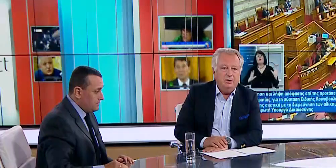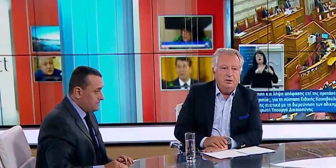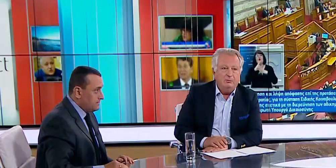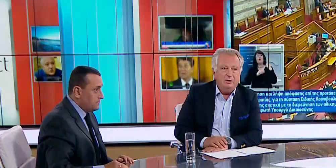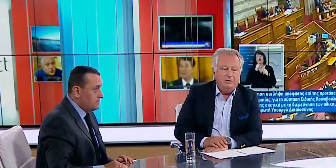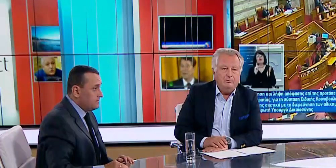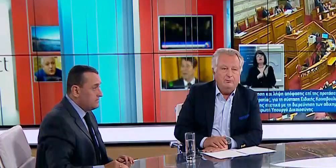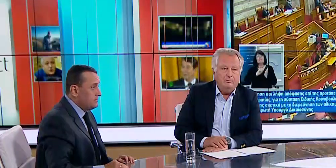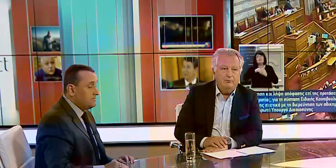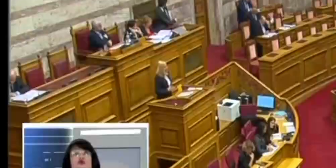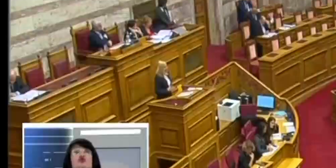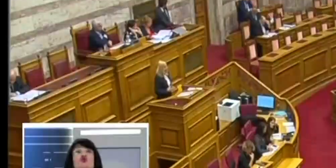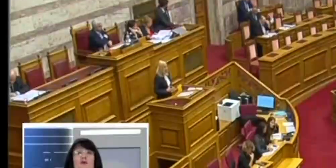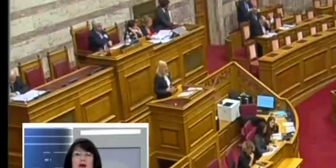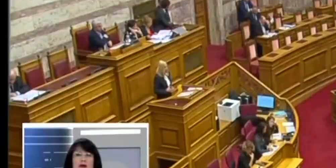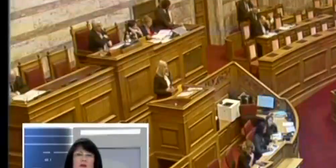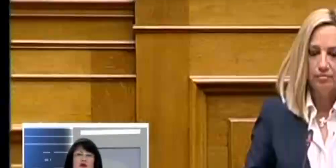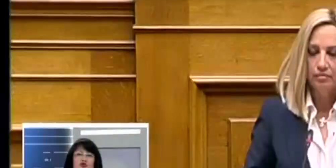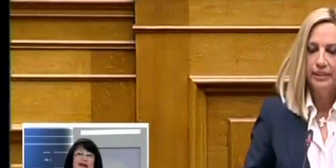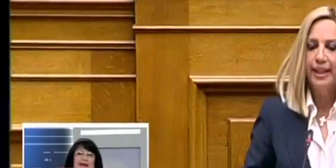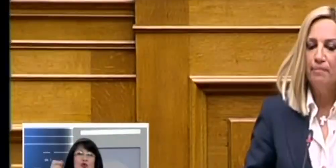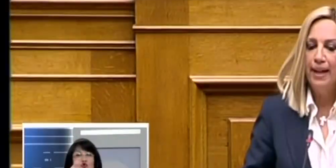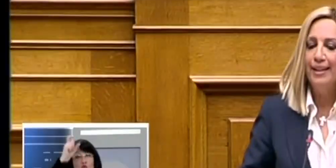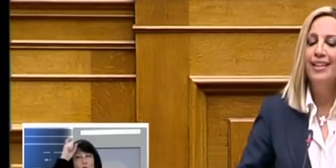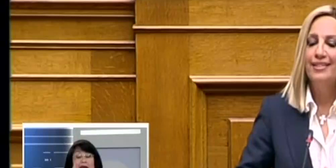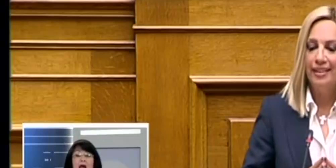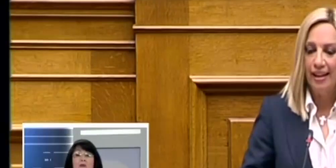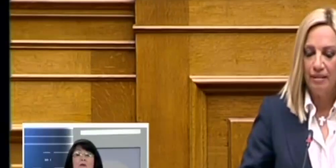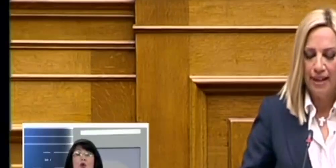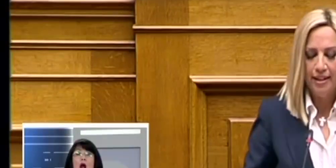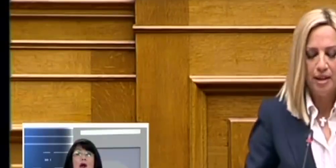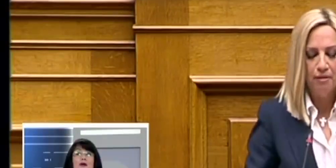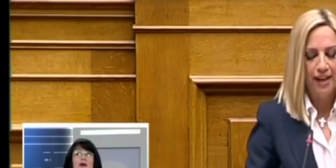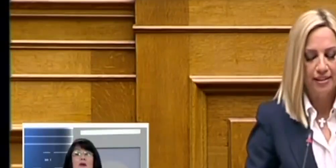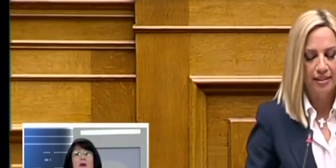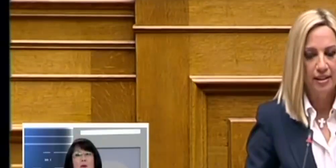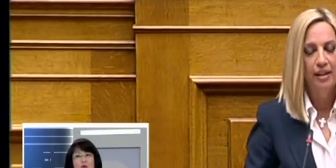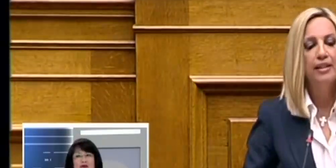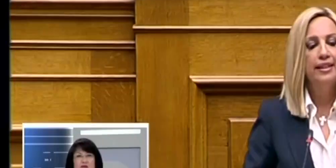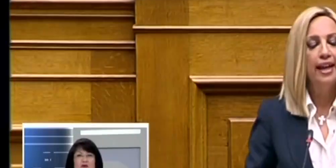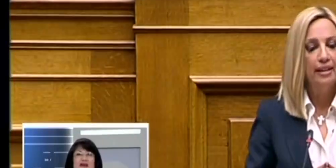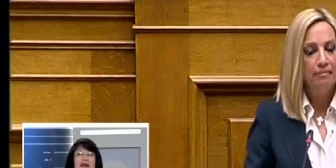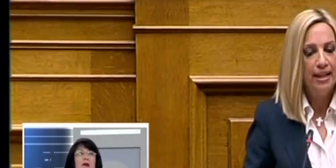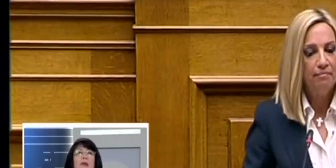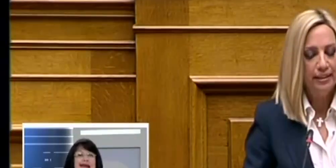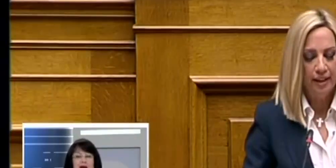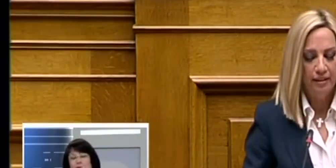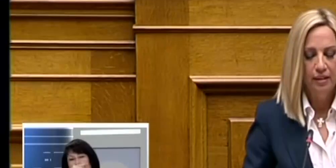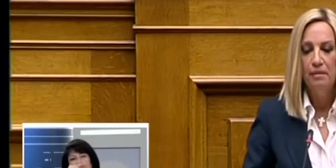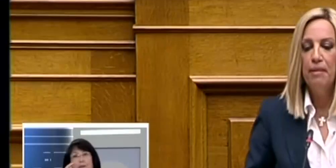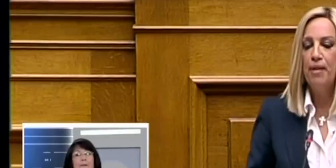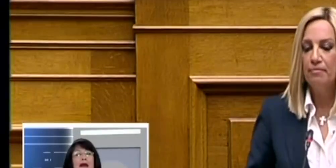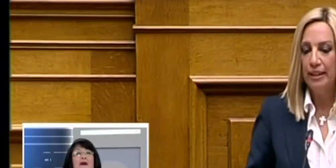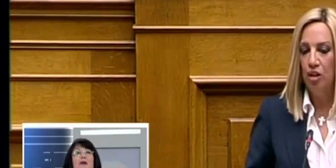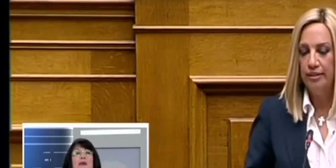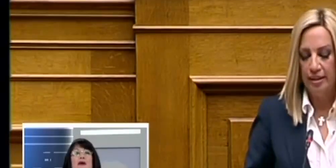δούμε την κυρία Γεννημάτα. Να ασχοληθεί σοβαρά με το θέμα και να πάρει συγκεκριμένες αποφάσεις, συγκεκριμένα μέτρα